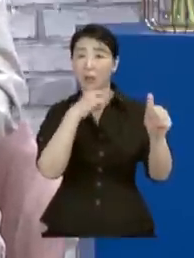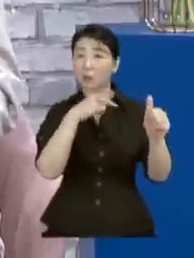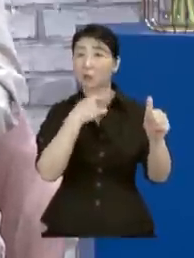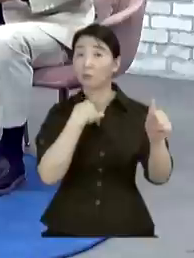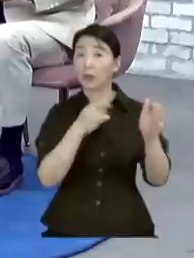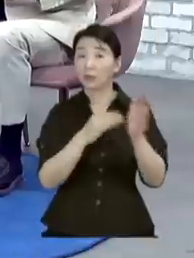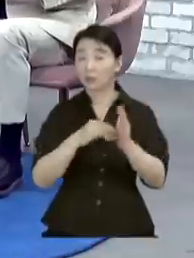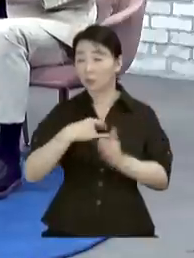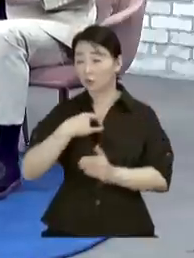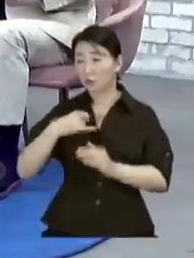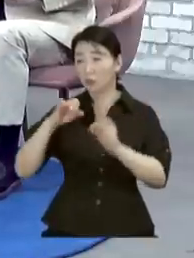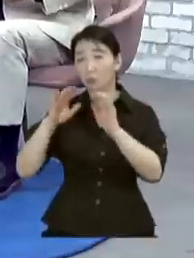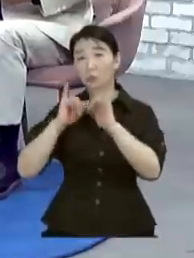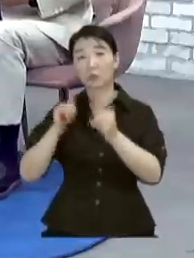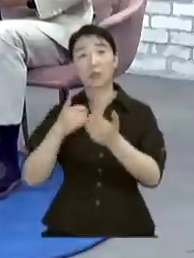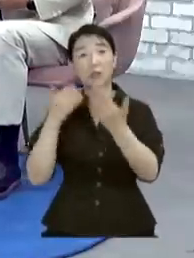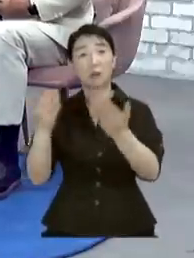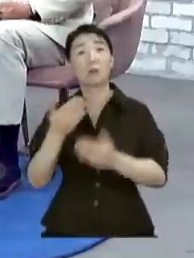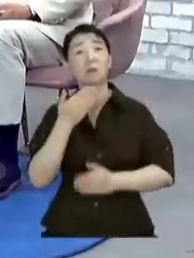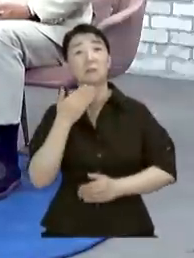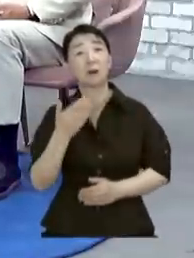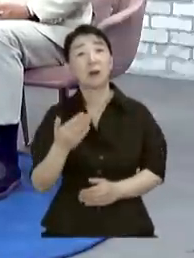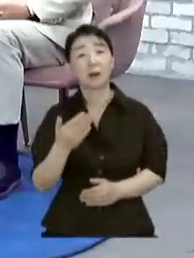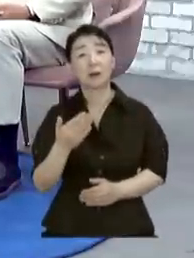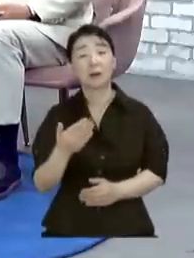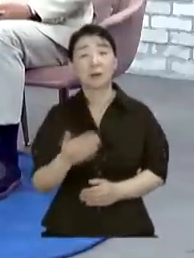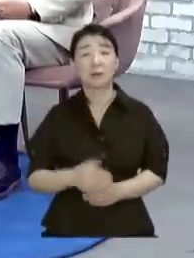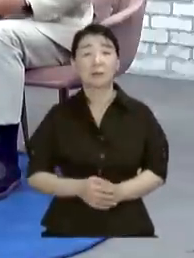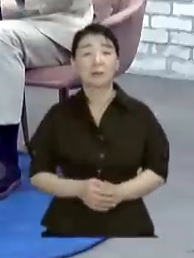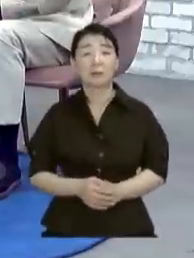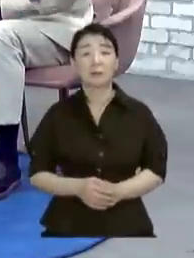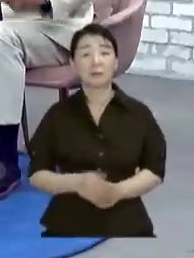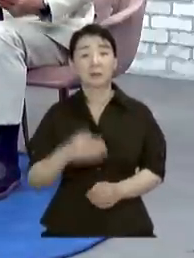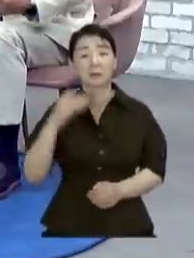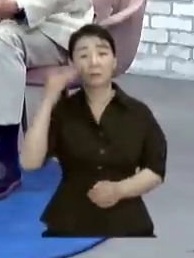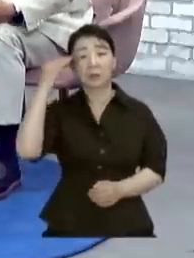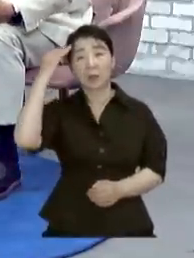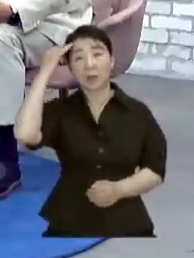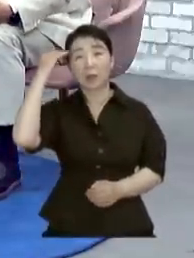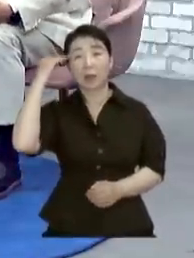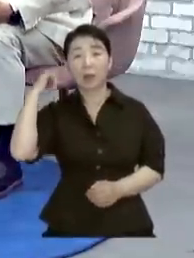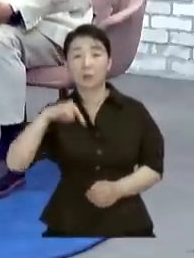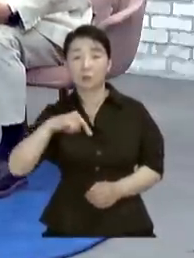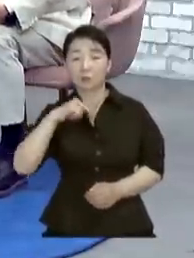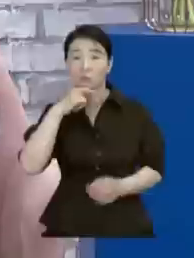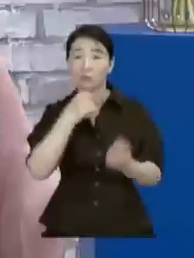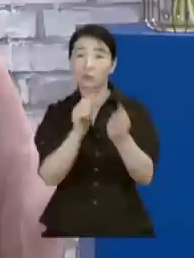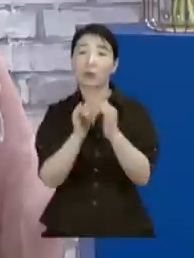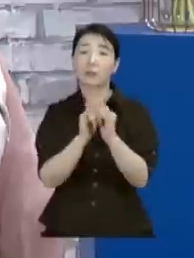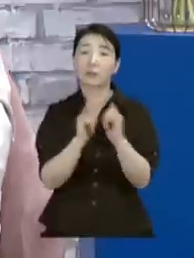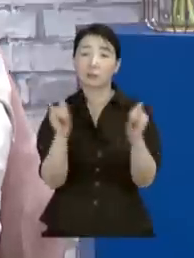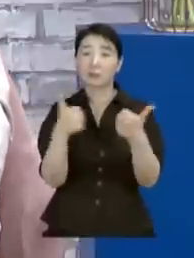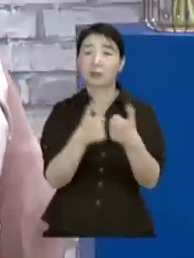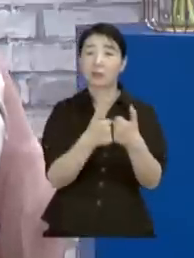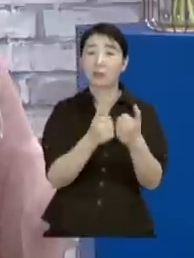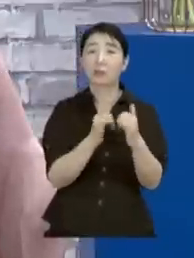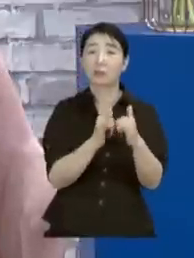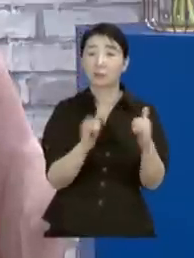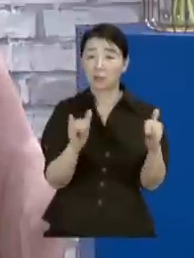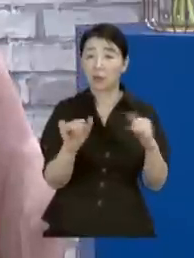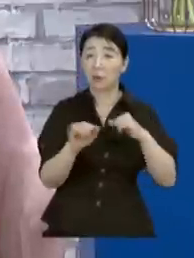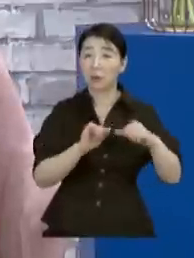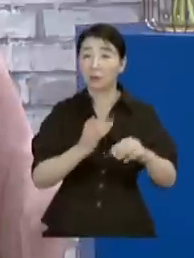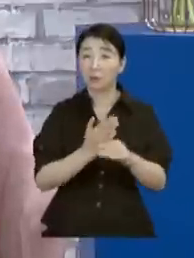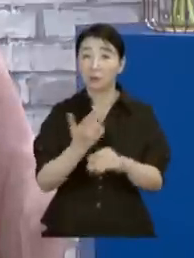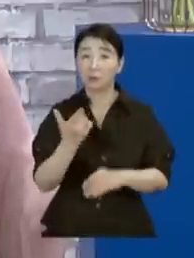받으셨으니까 중국에서 선교사로 헌신도 가능하지만 그렇죠, 그렇죠. 지금 우리 대한민국 땅에서 탈북하신 분들